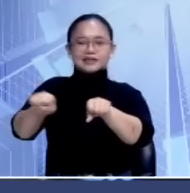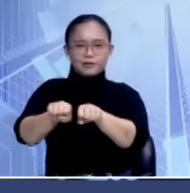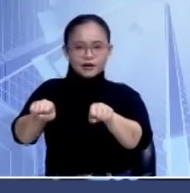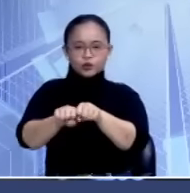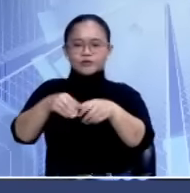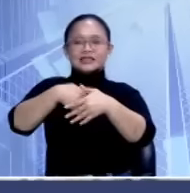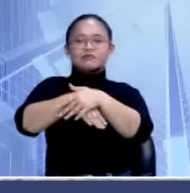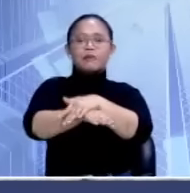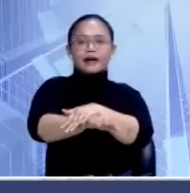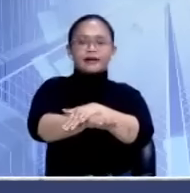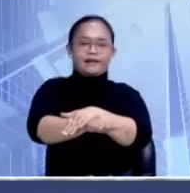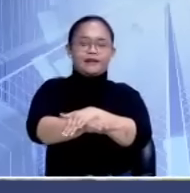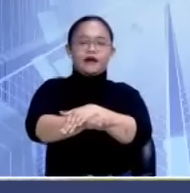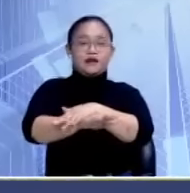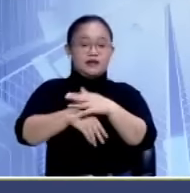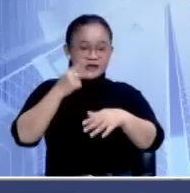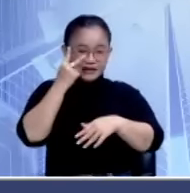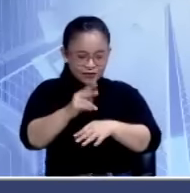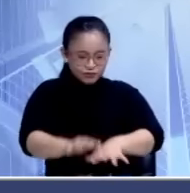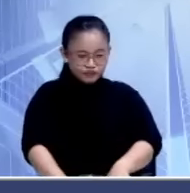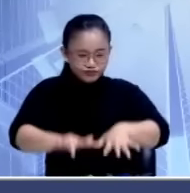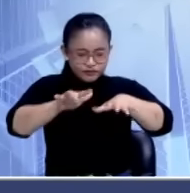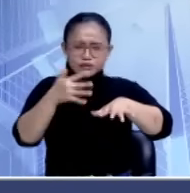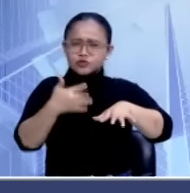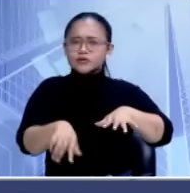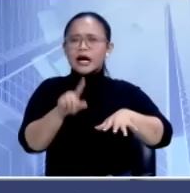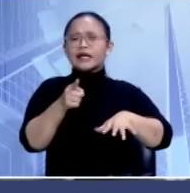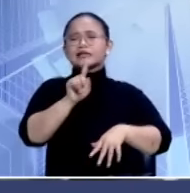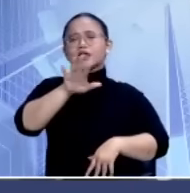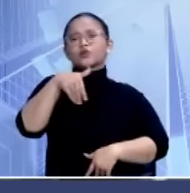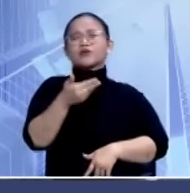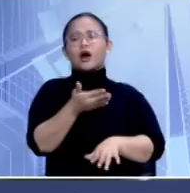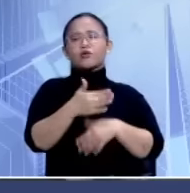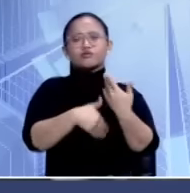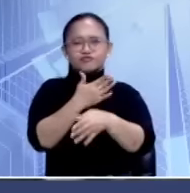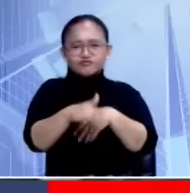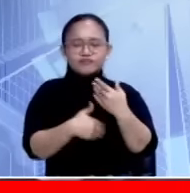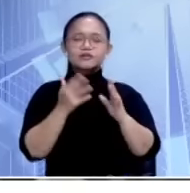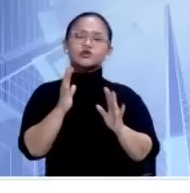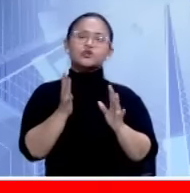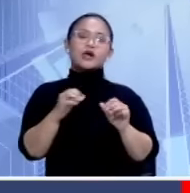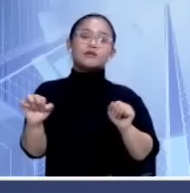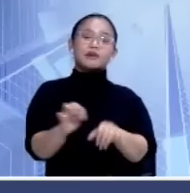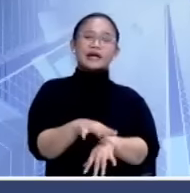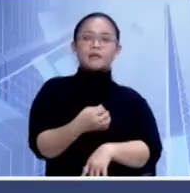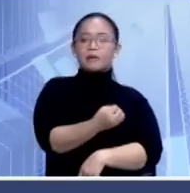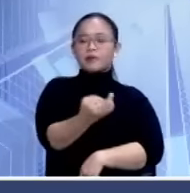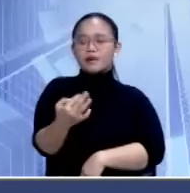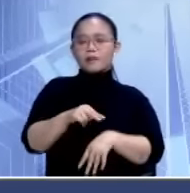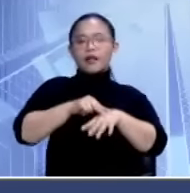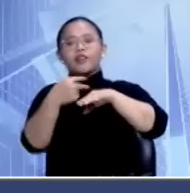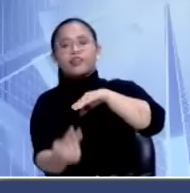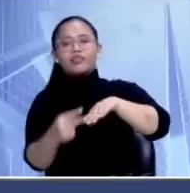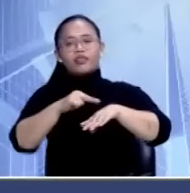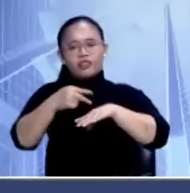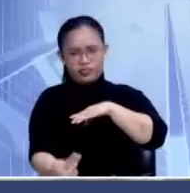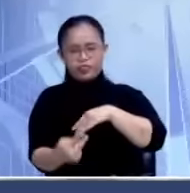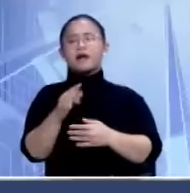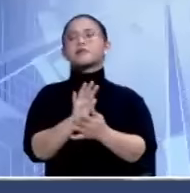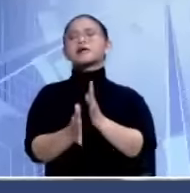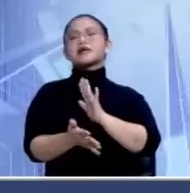di luar. Genangan banjir rob yang sudah terjadi selama setahun terakhir kerap menyebabkan beberapa siswa terpeleset.